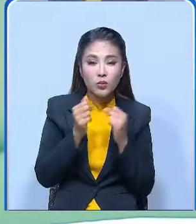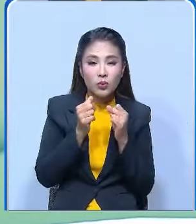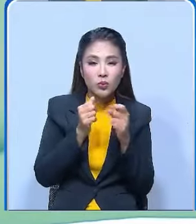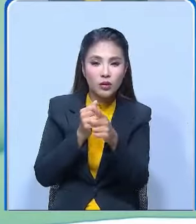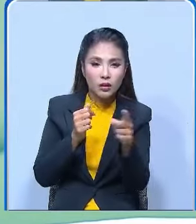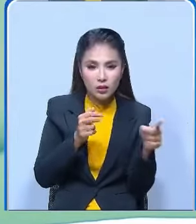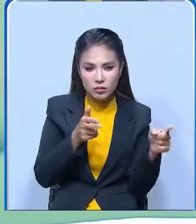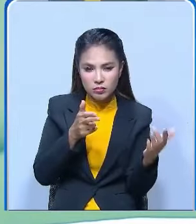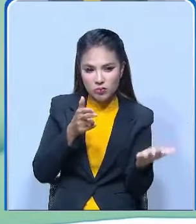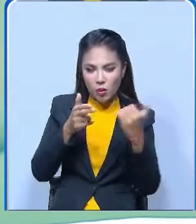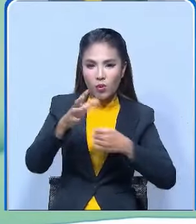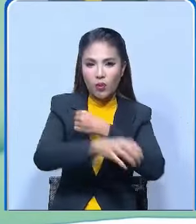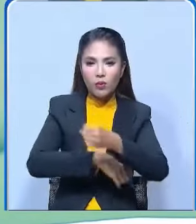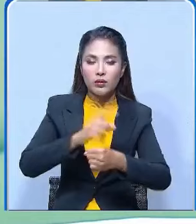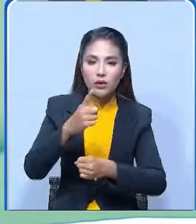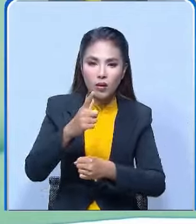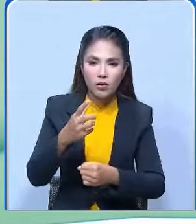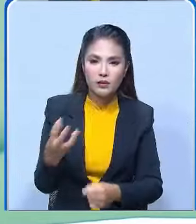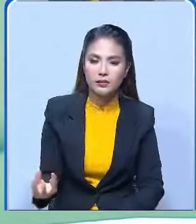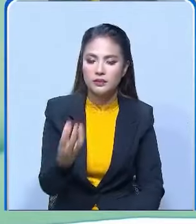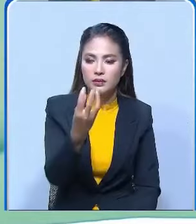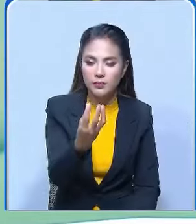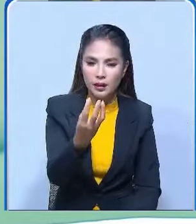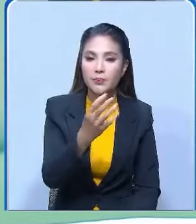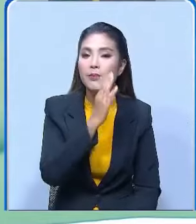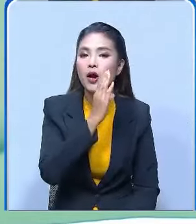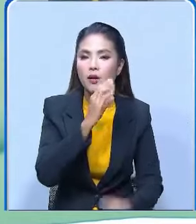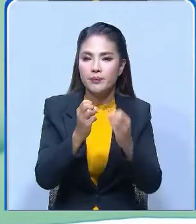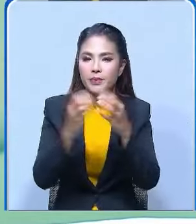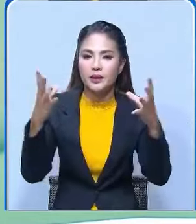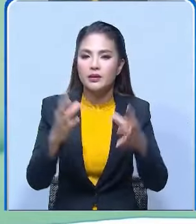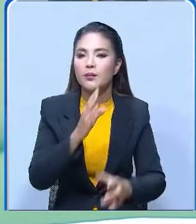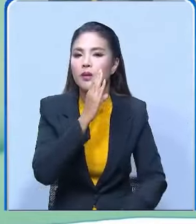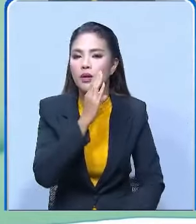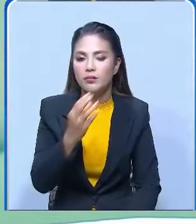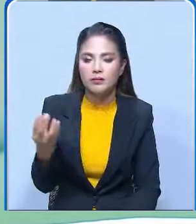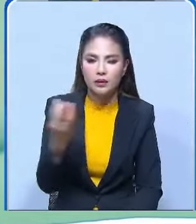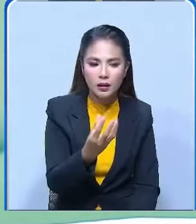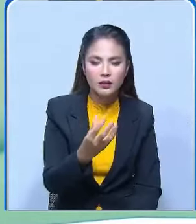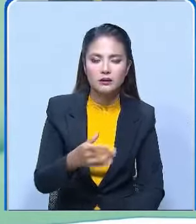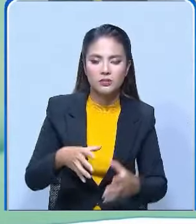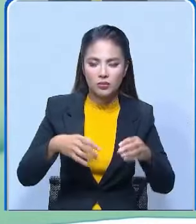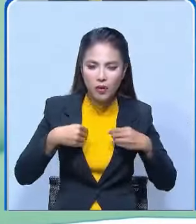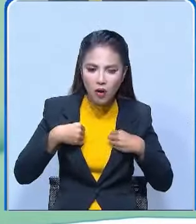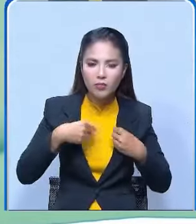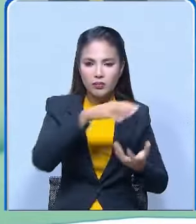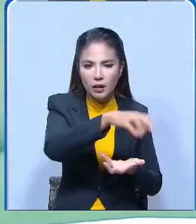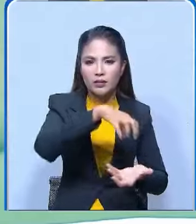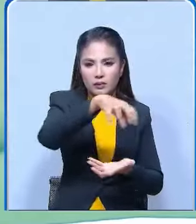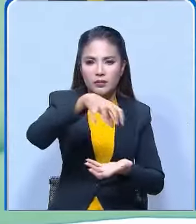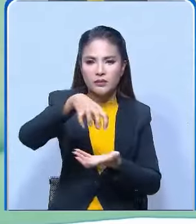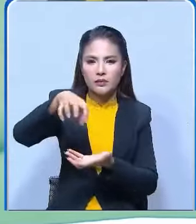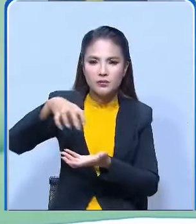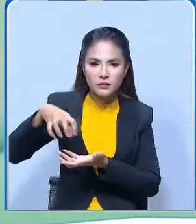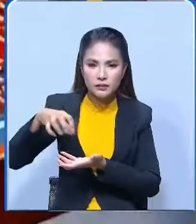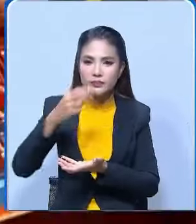ไม่จบแค่นั้นยังเอาระเบิดปลอมอีกไปขู่คนในร้านค่ะพนักงานก็ทำอะไรไม่ได้ก็ต้องยอมแต่โดยดีนะคะเอาดูภาพเหตุการณ์บางช่วงบ